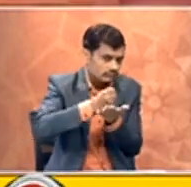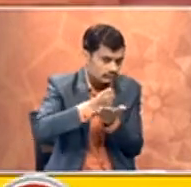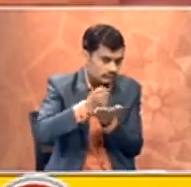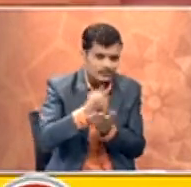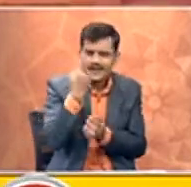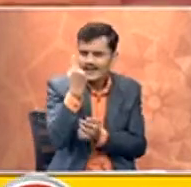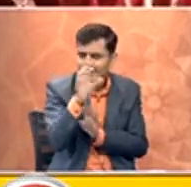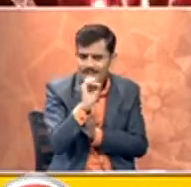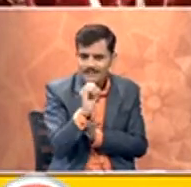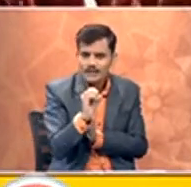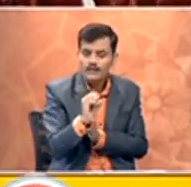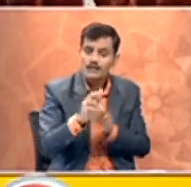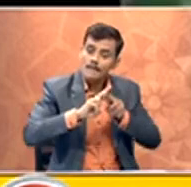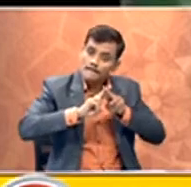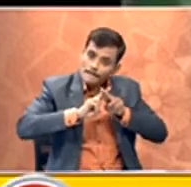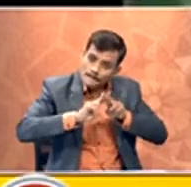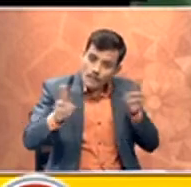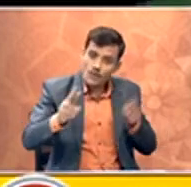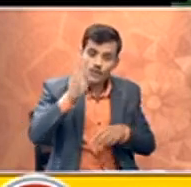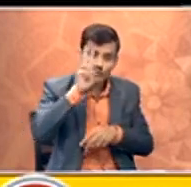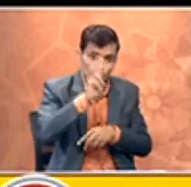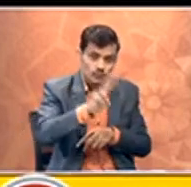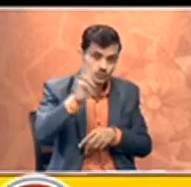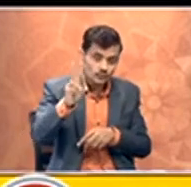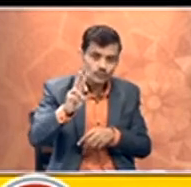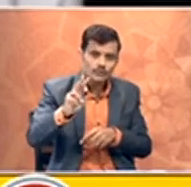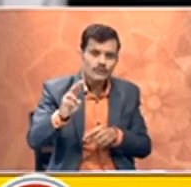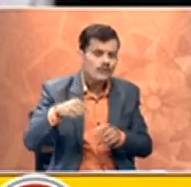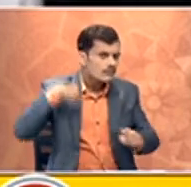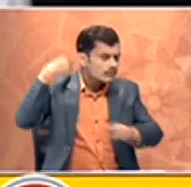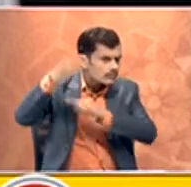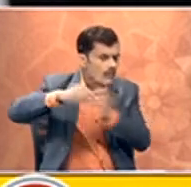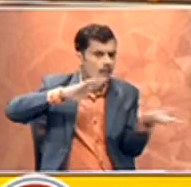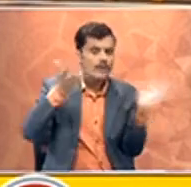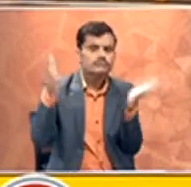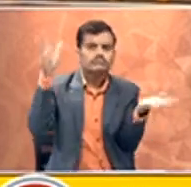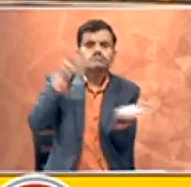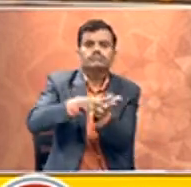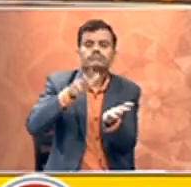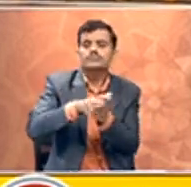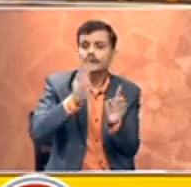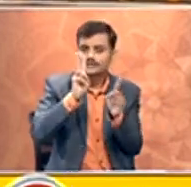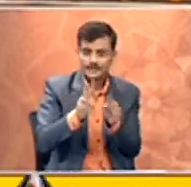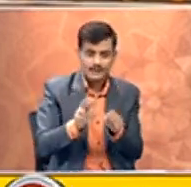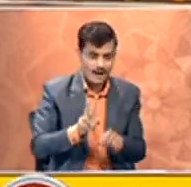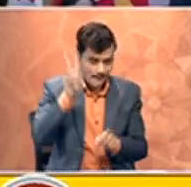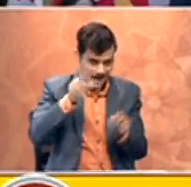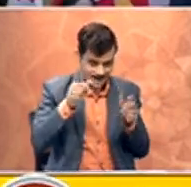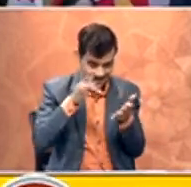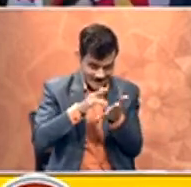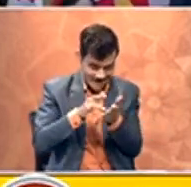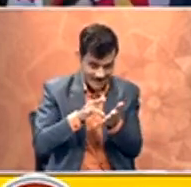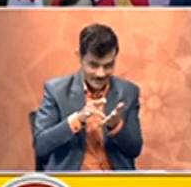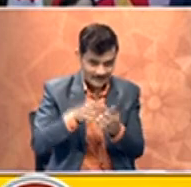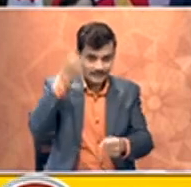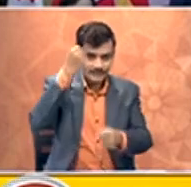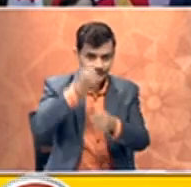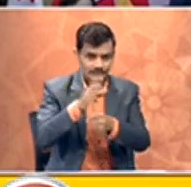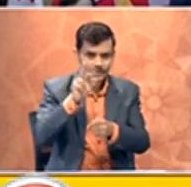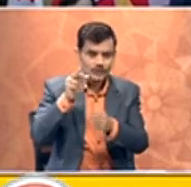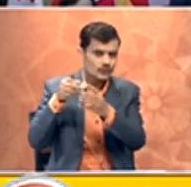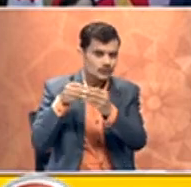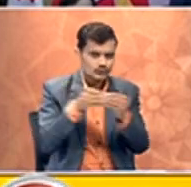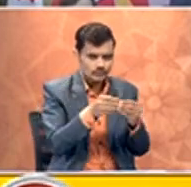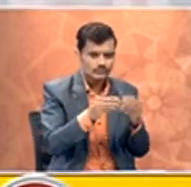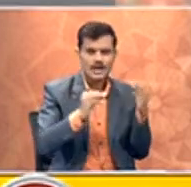नहीं बल्कि दो विश्व रिकॉर्ड भी बन गए हैं। वाराणसी में हुई G20 क्विज